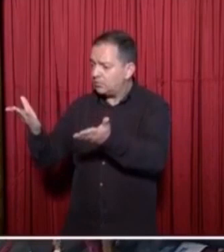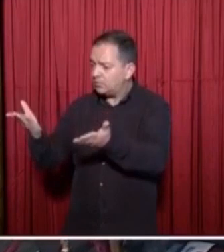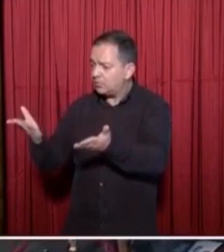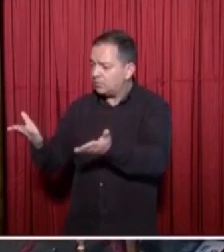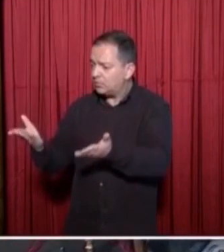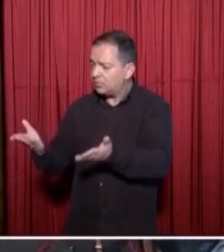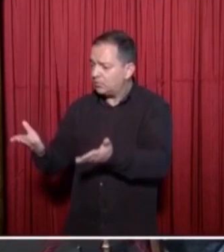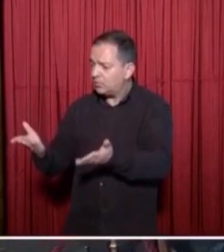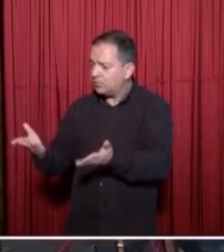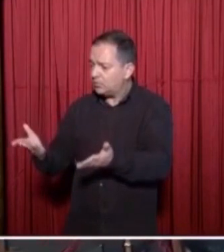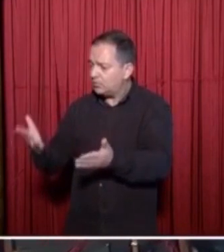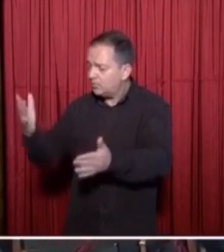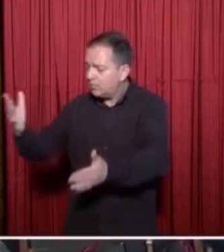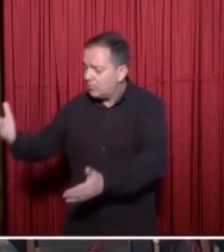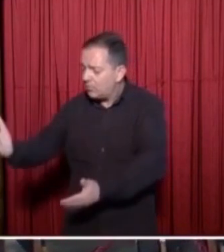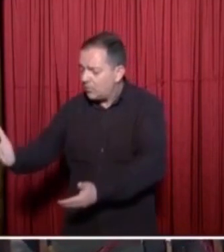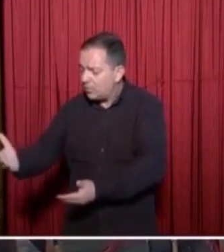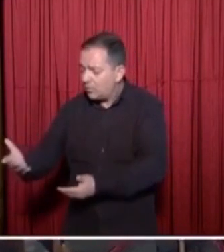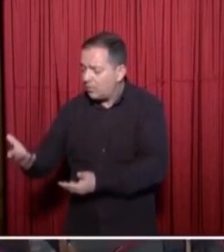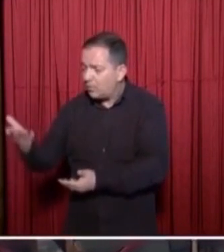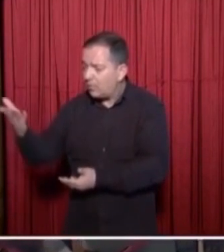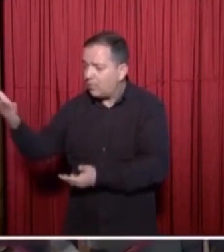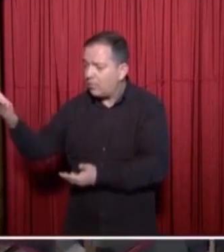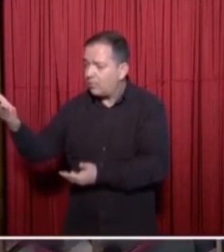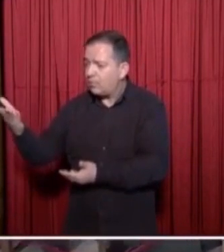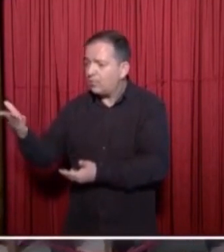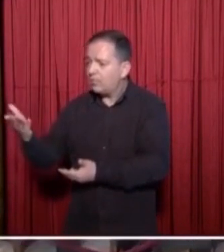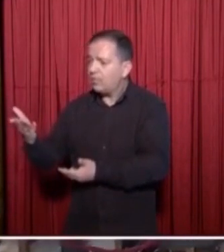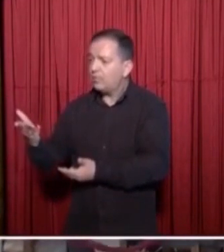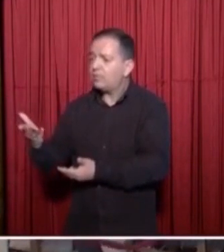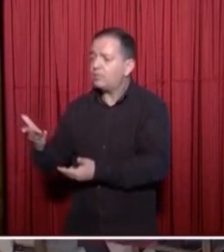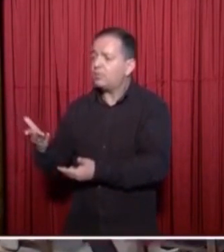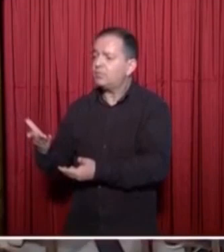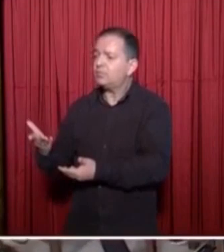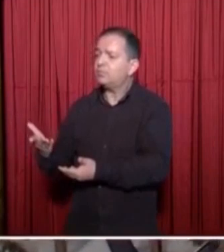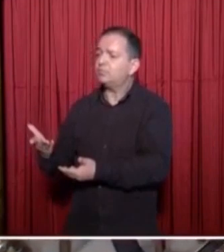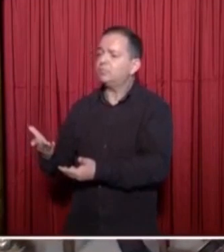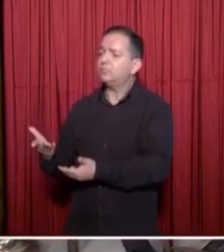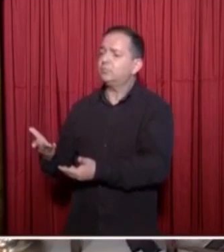Oh.